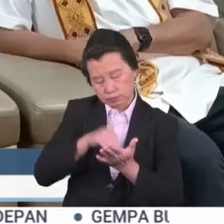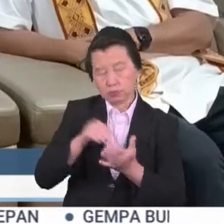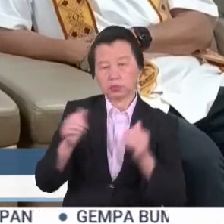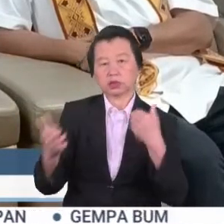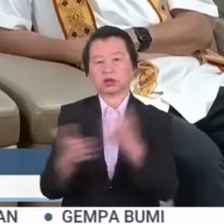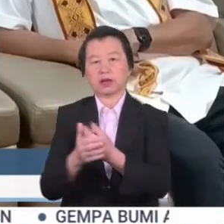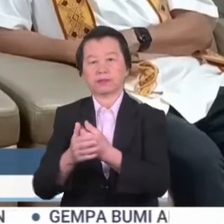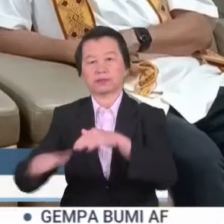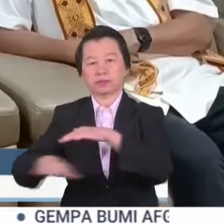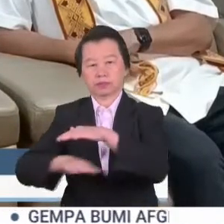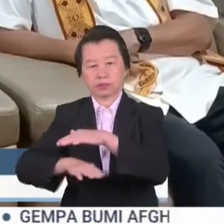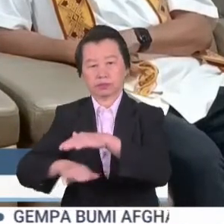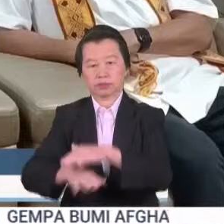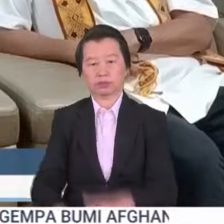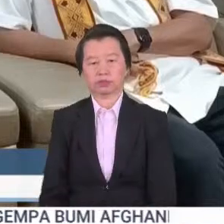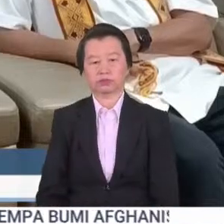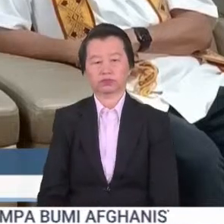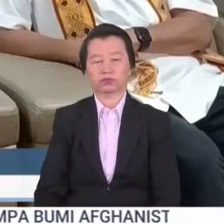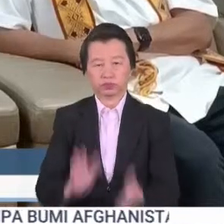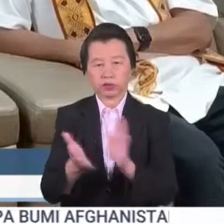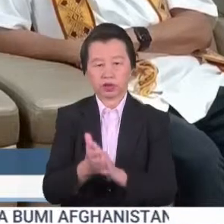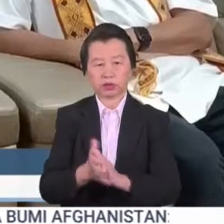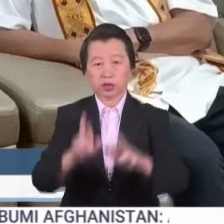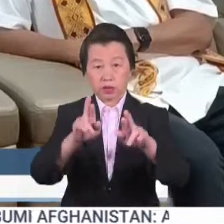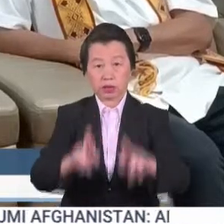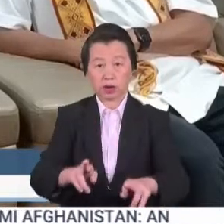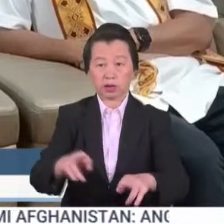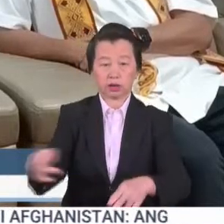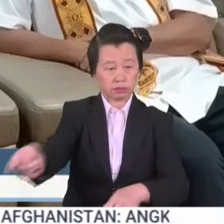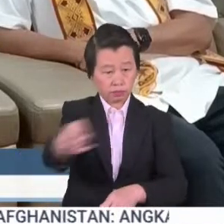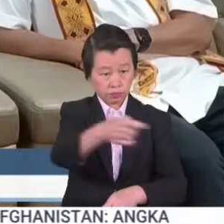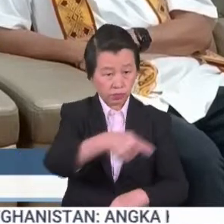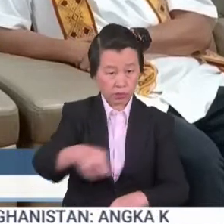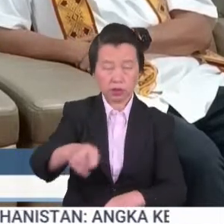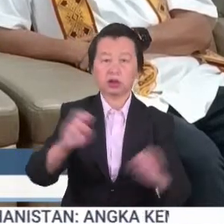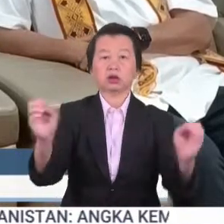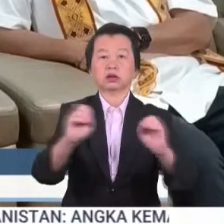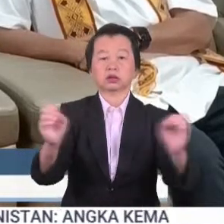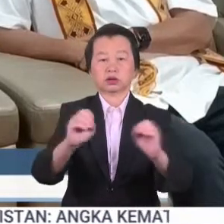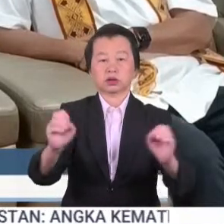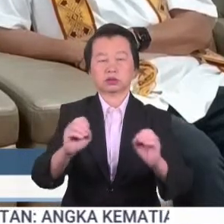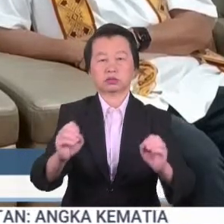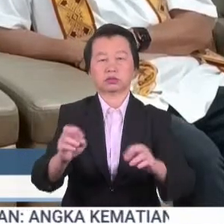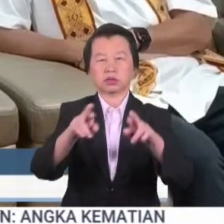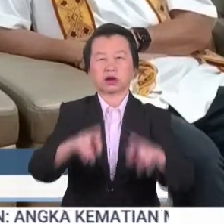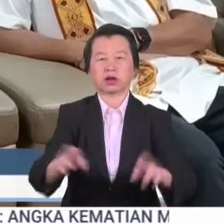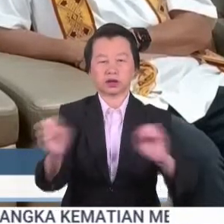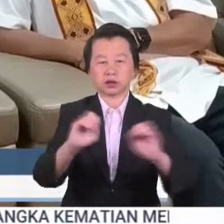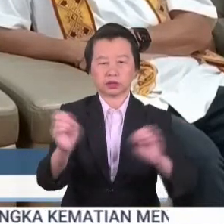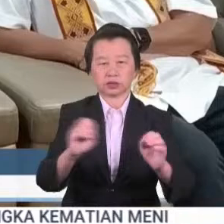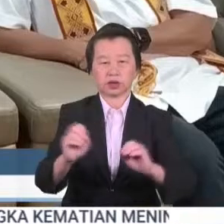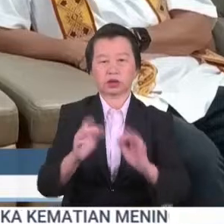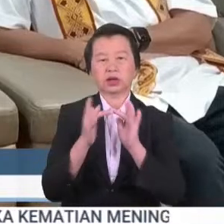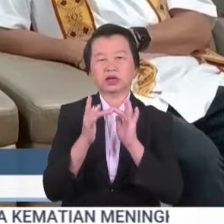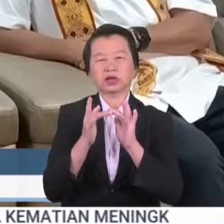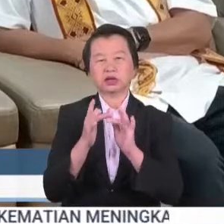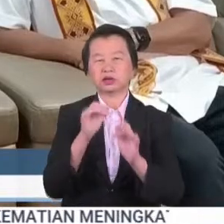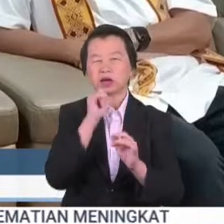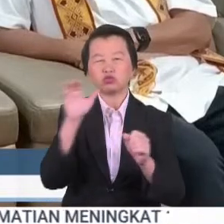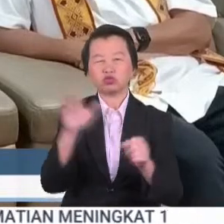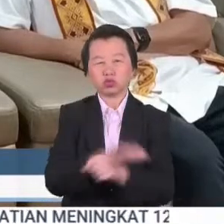peringkat akarumbi supaya rakyat di luar pandah yang tidak ada mempunyai internet yang